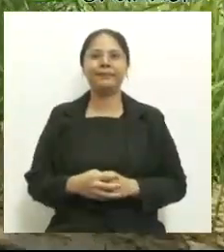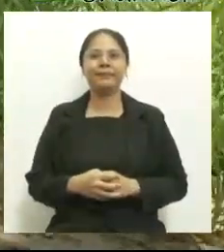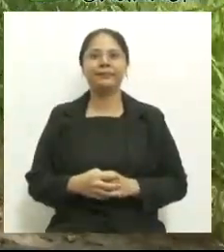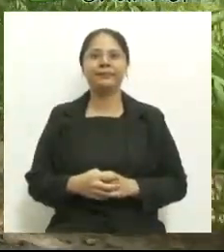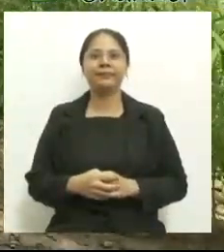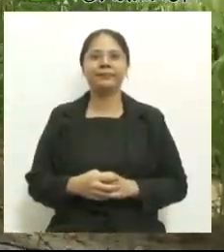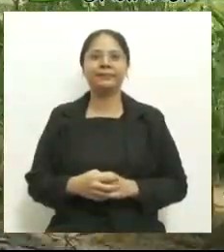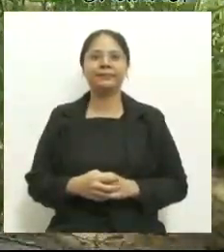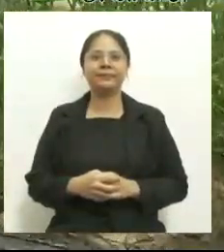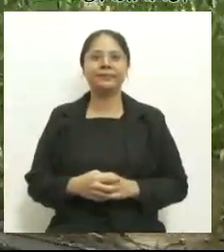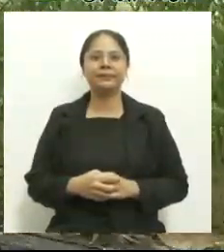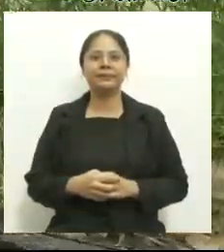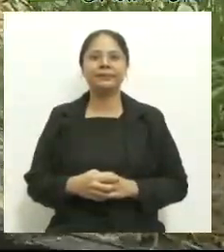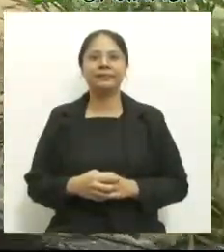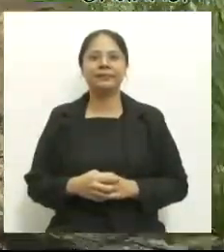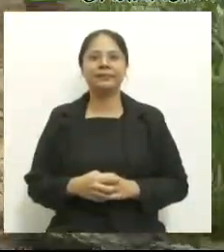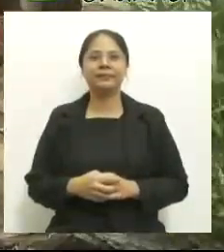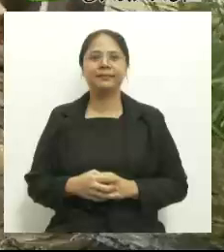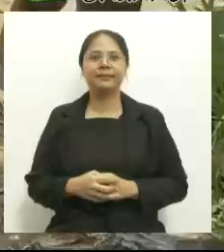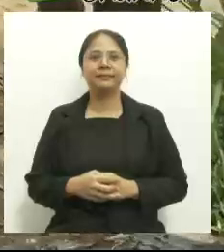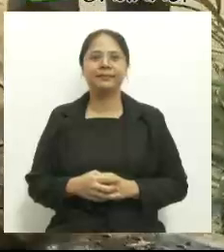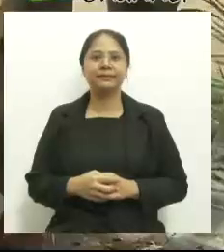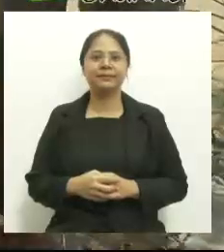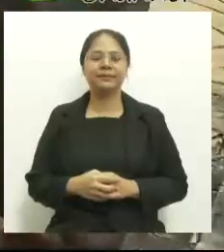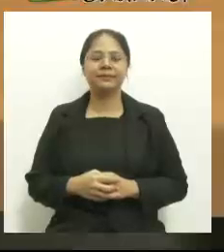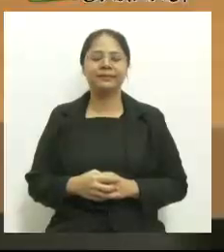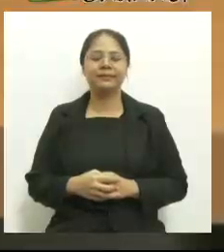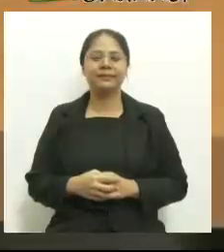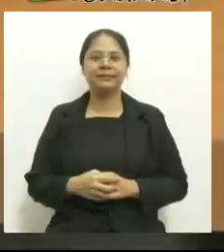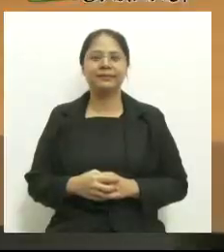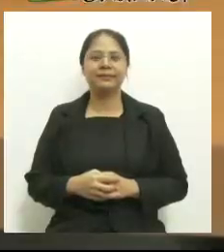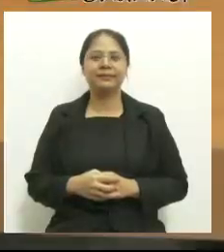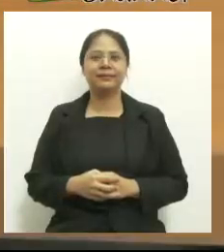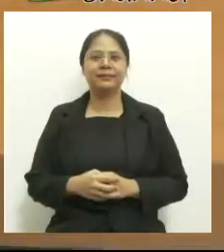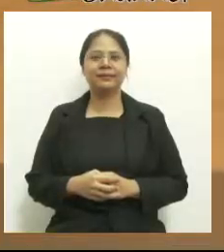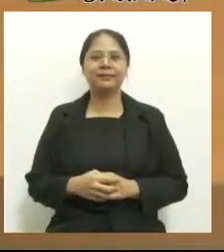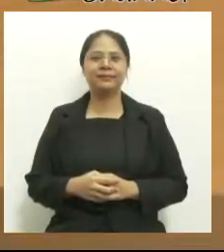อาทิตย์รู้นี่